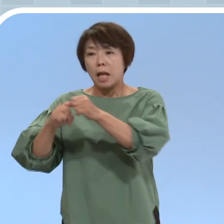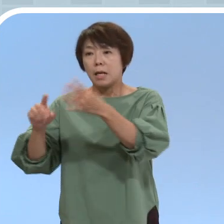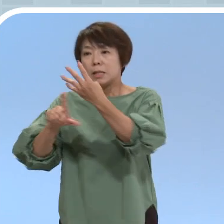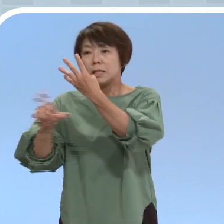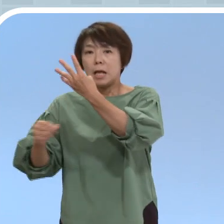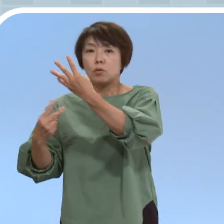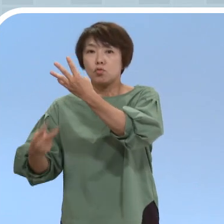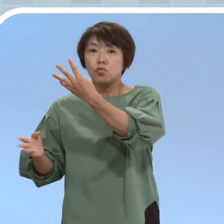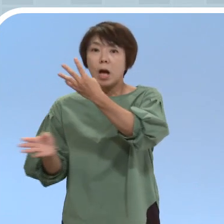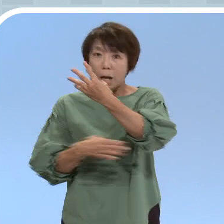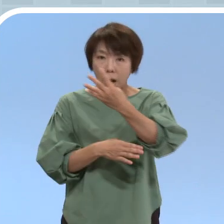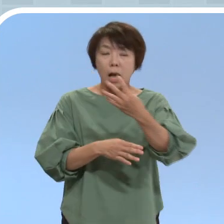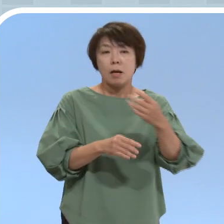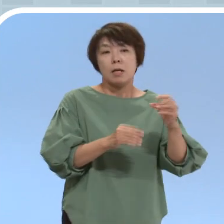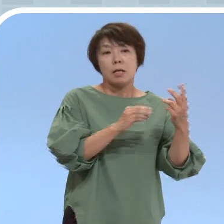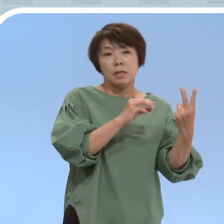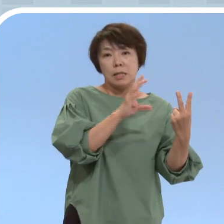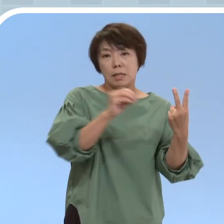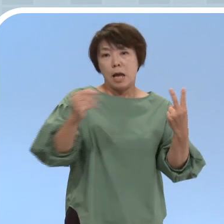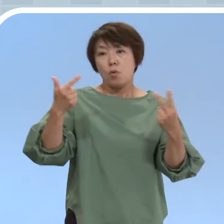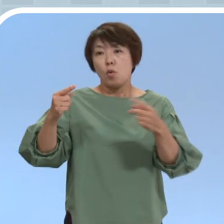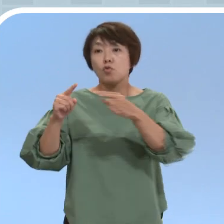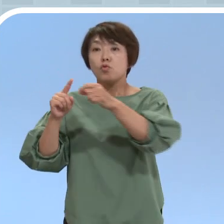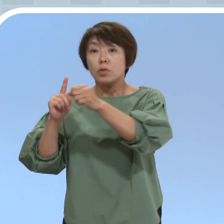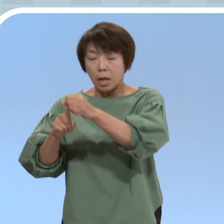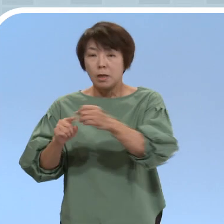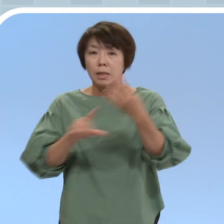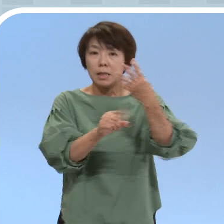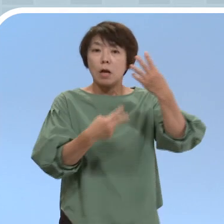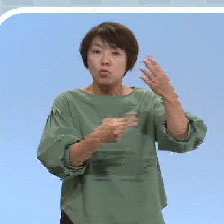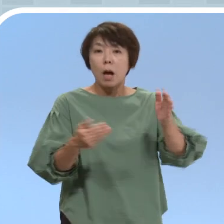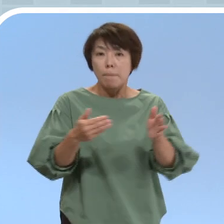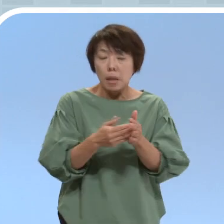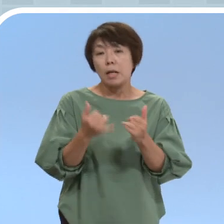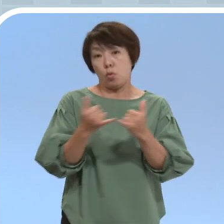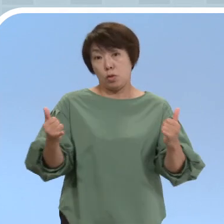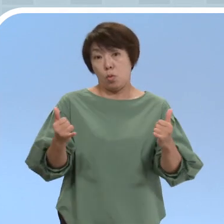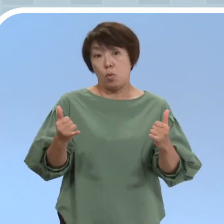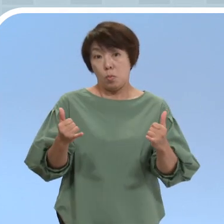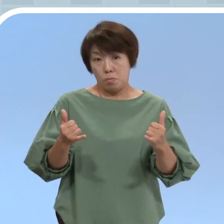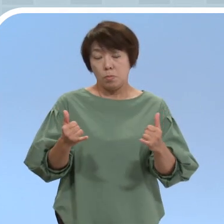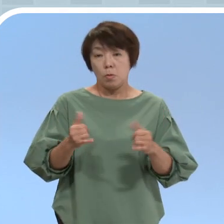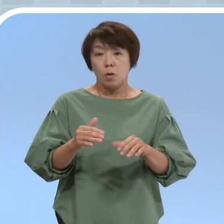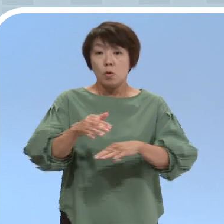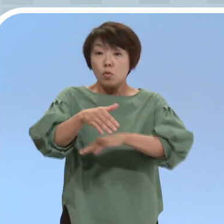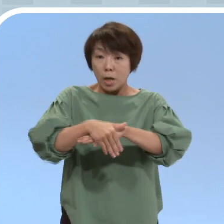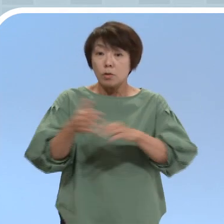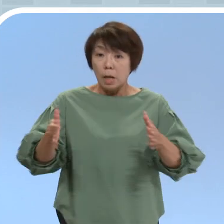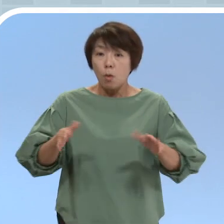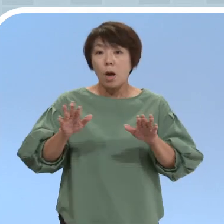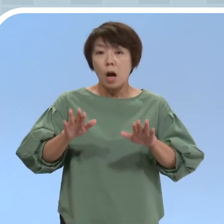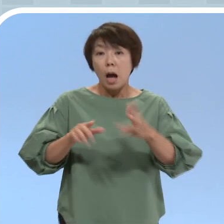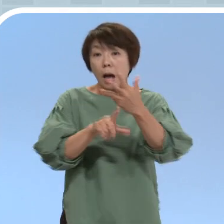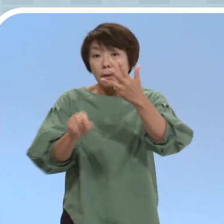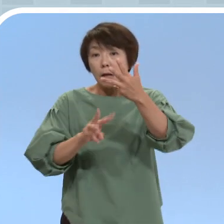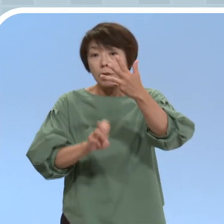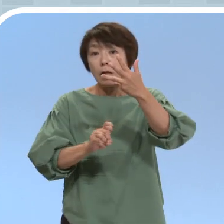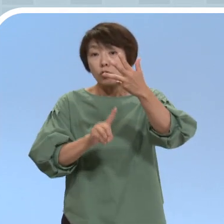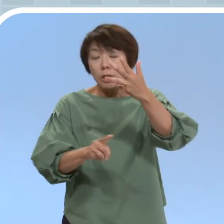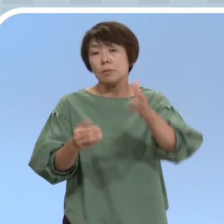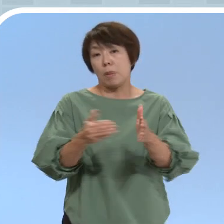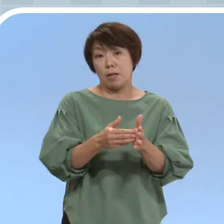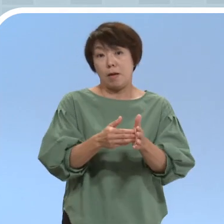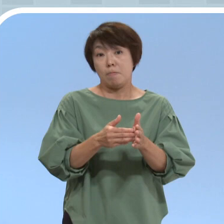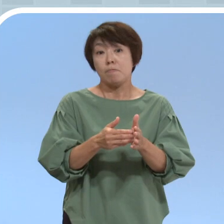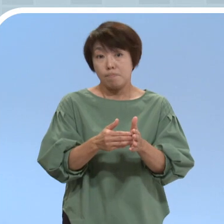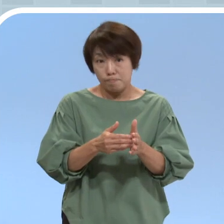から2006年4月1日までに生まれた人。受付期間は今月31日木曜